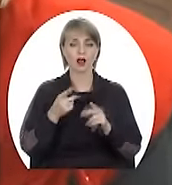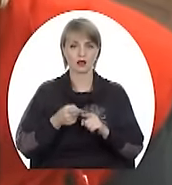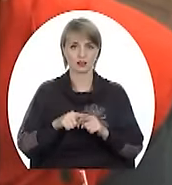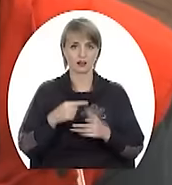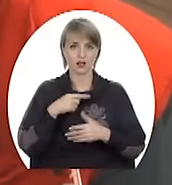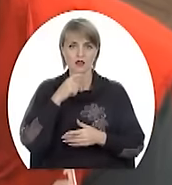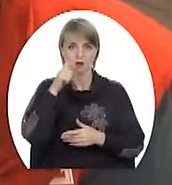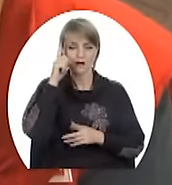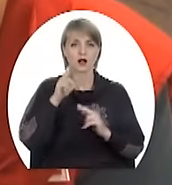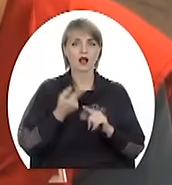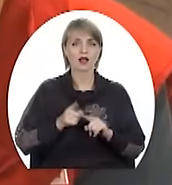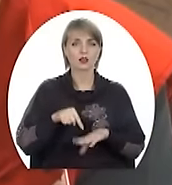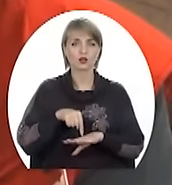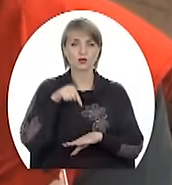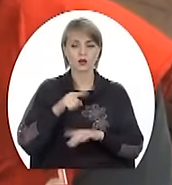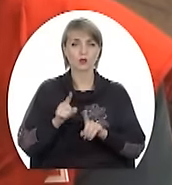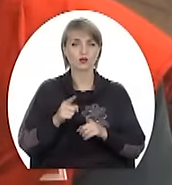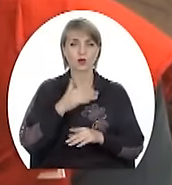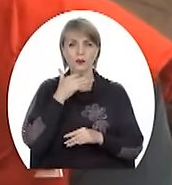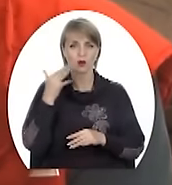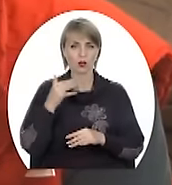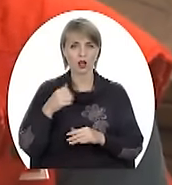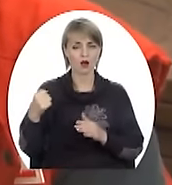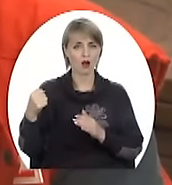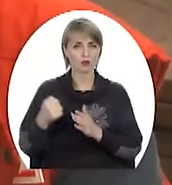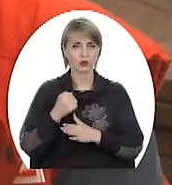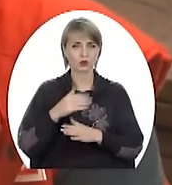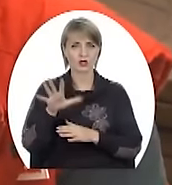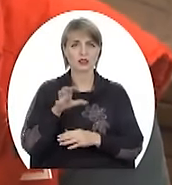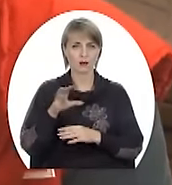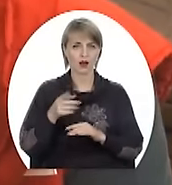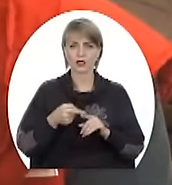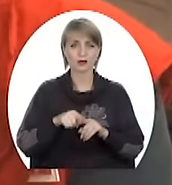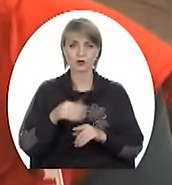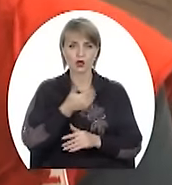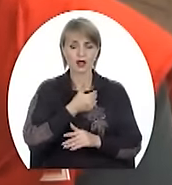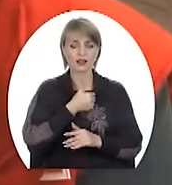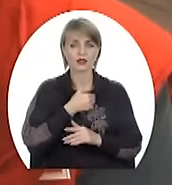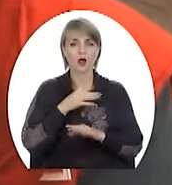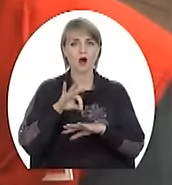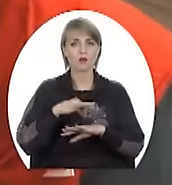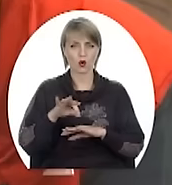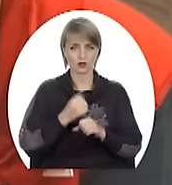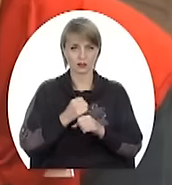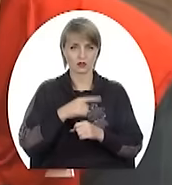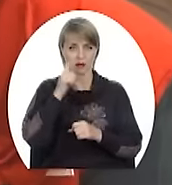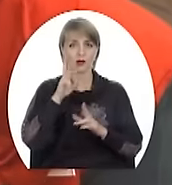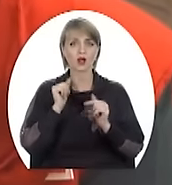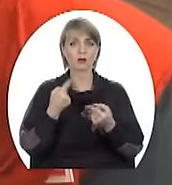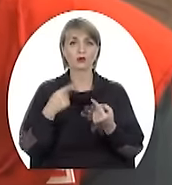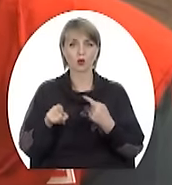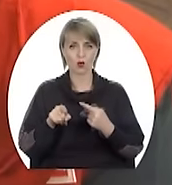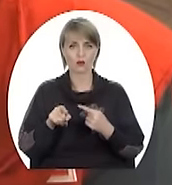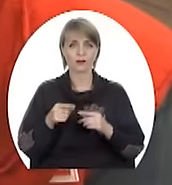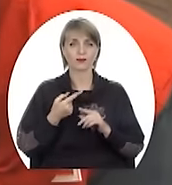умеют, они не знают, как это. Они не понимают, как это чувствовать. Почему они, многие там, бьют собак? Не потому, что они хотят ей там больно, они не понимают, как